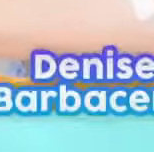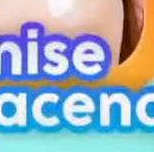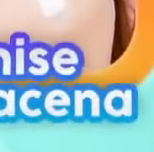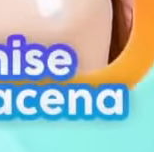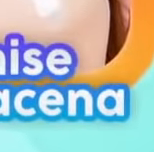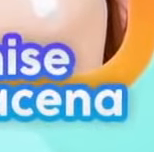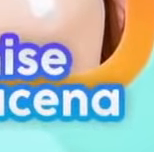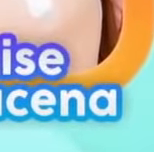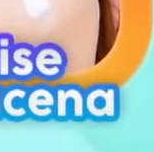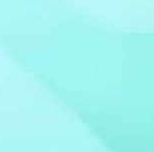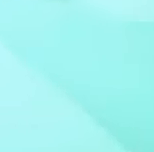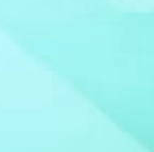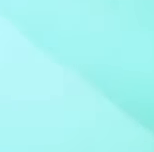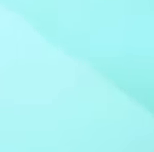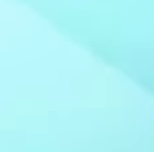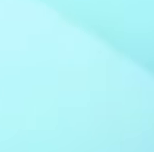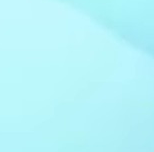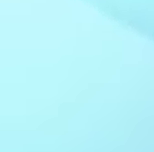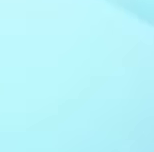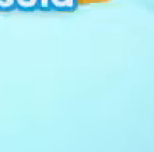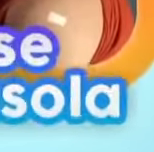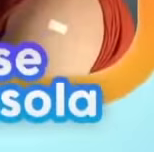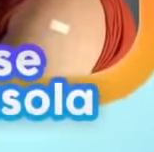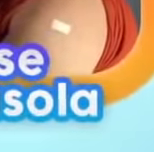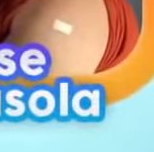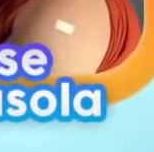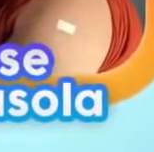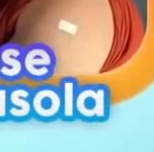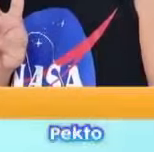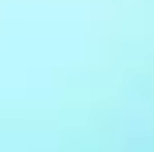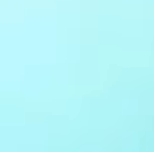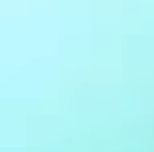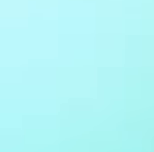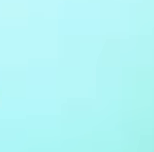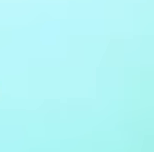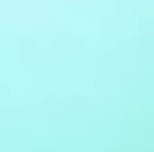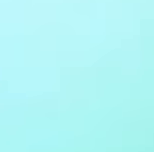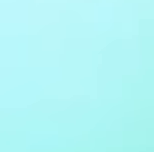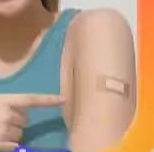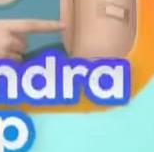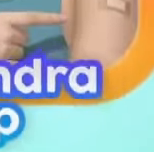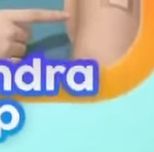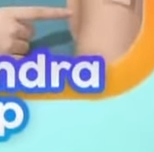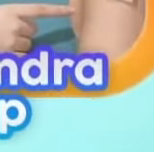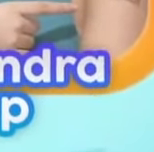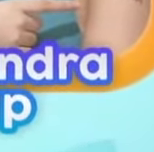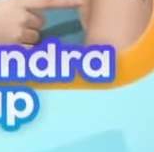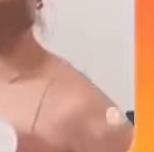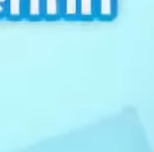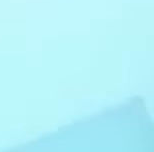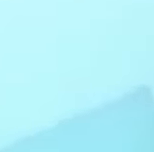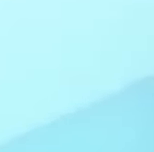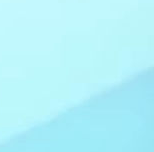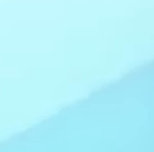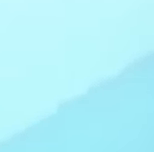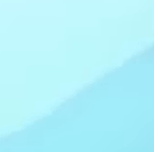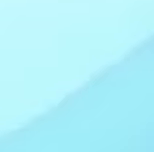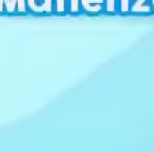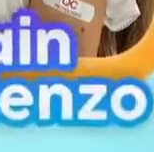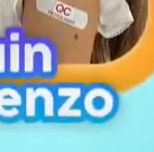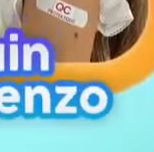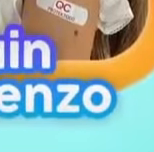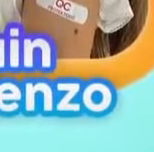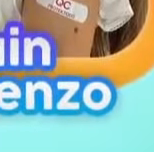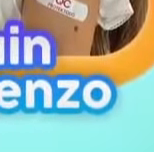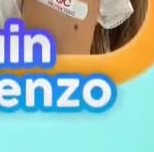sa buhay, ganda rin po ang lahat ng tao sa buong mundo. Parami na ng parami ang mga nababakunahan,